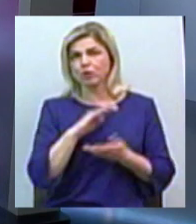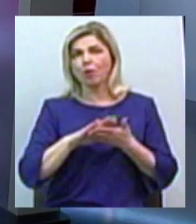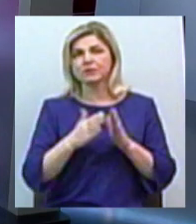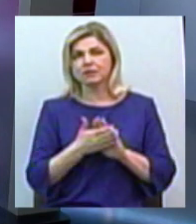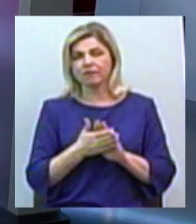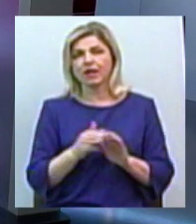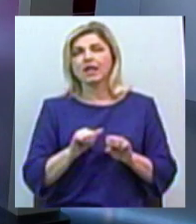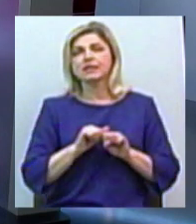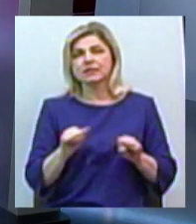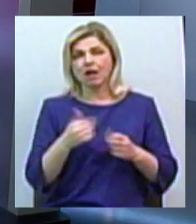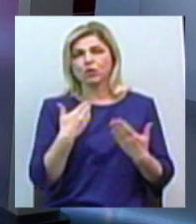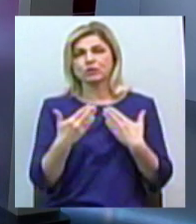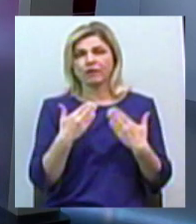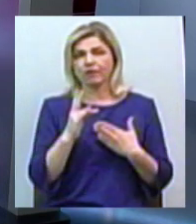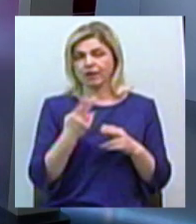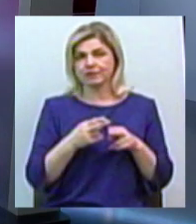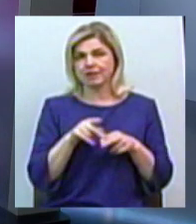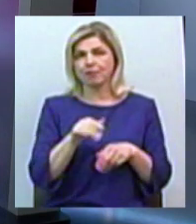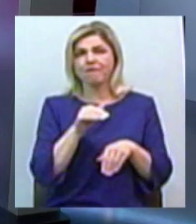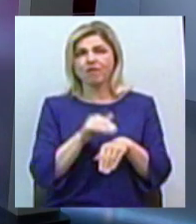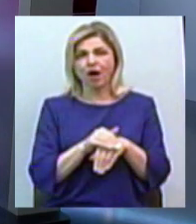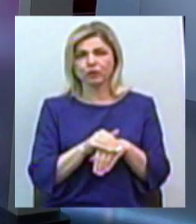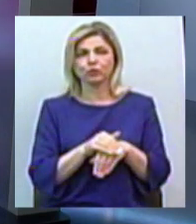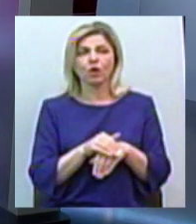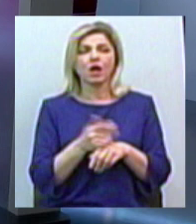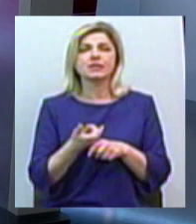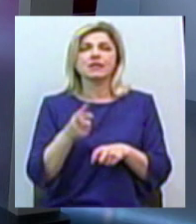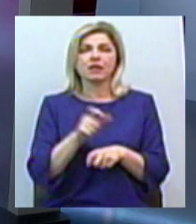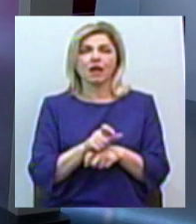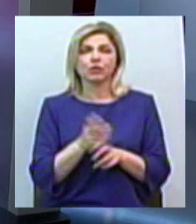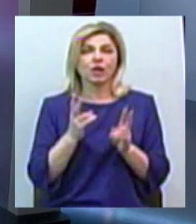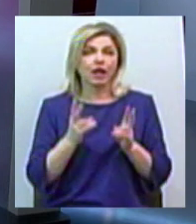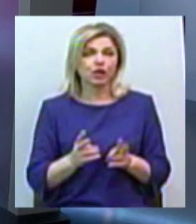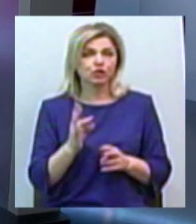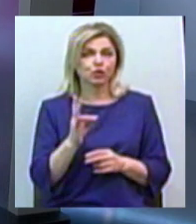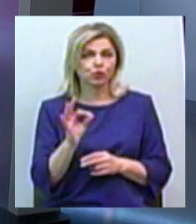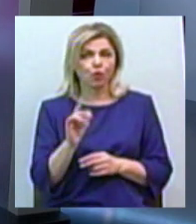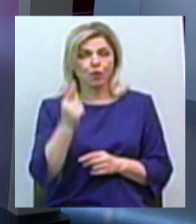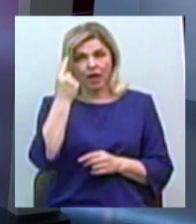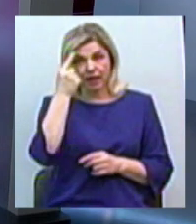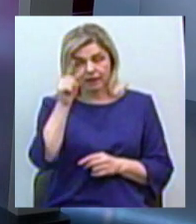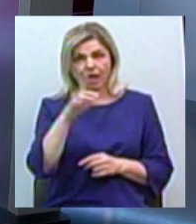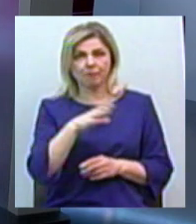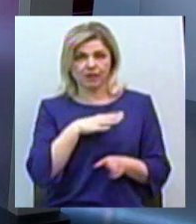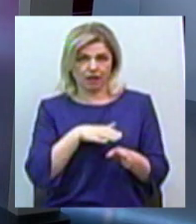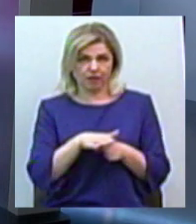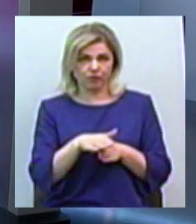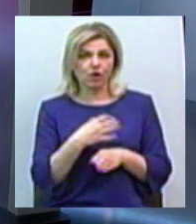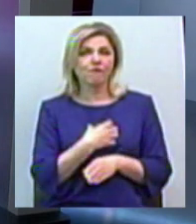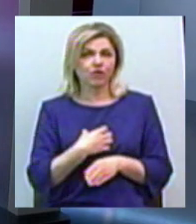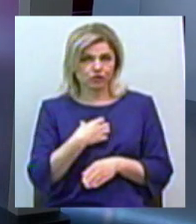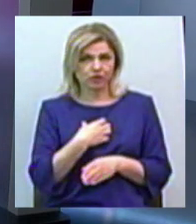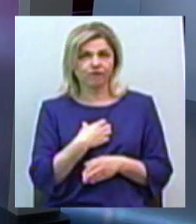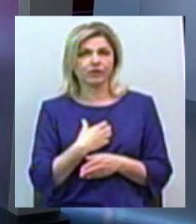до цього факту, там, деякій мірі, так, занадто трагічно, тому що ідея була реалізована. Це дуже важливо. Нам є від